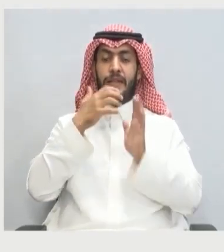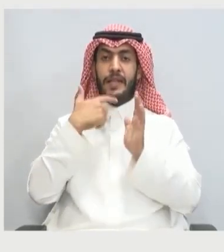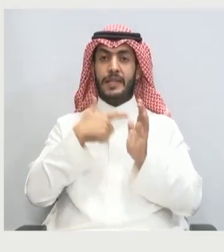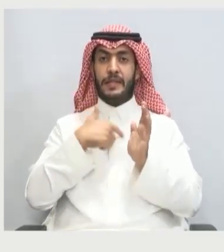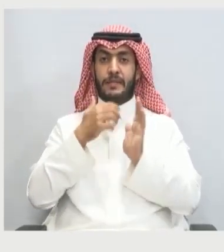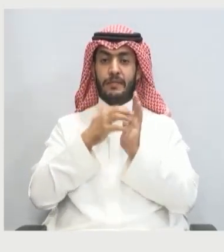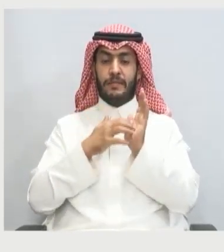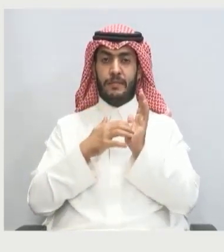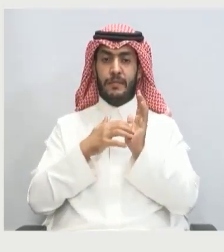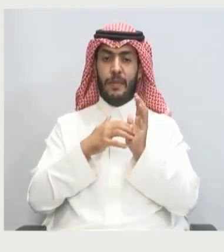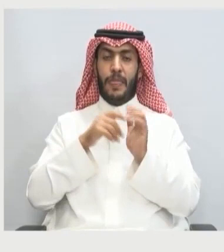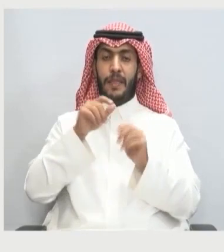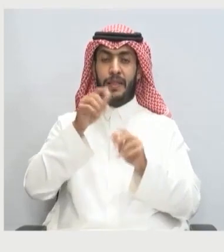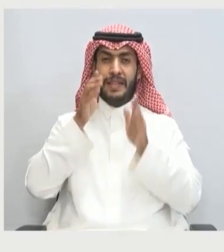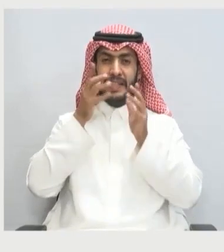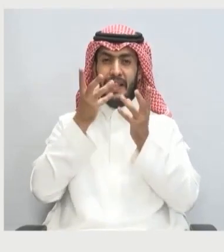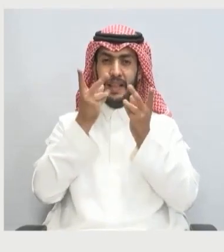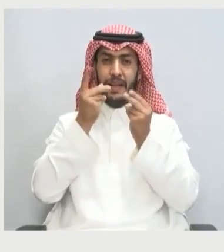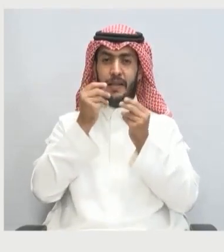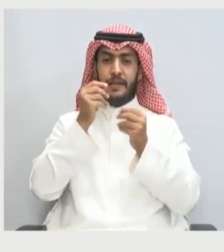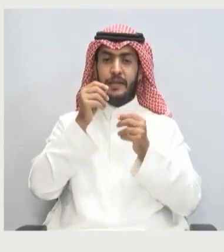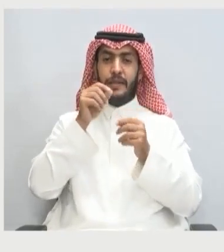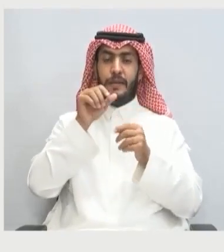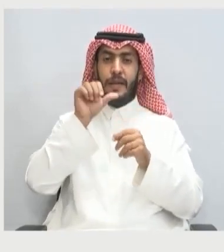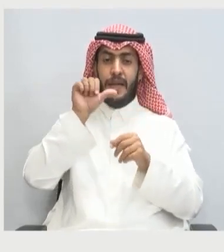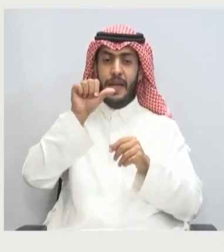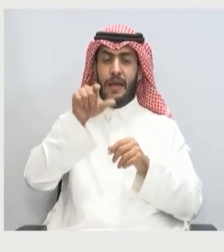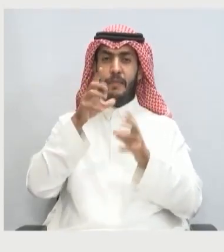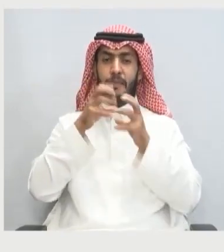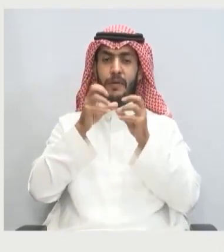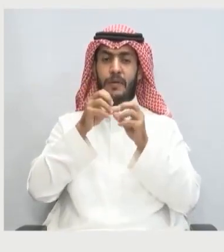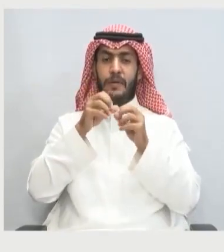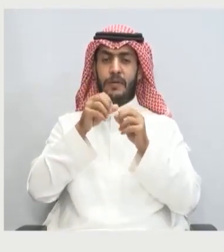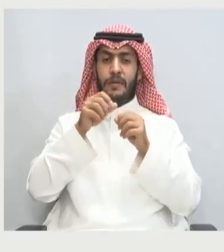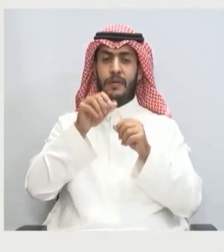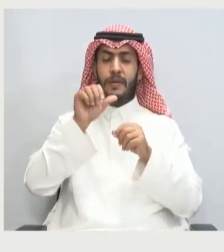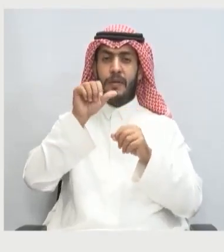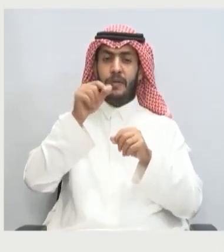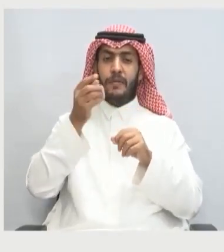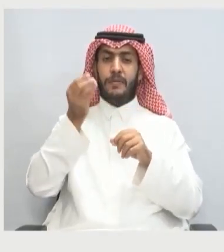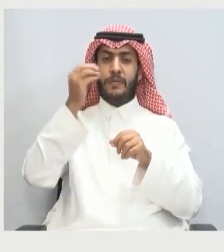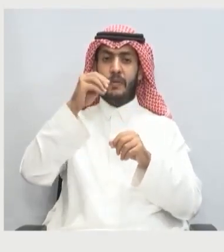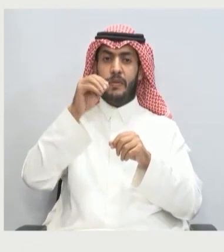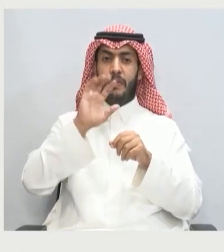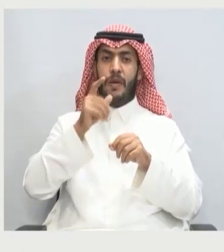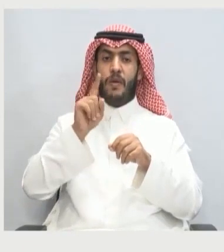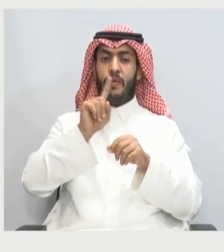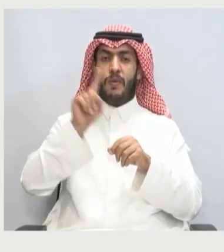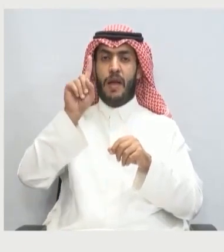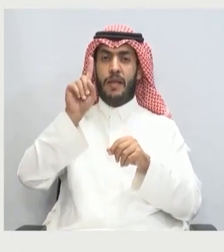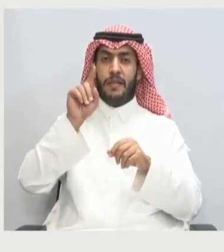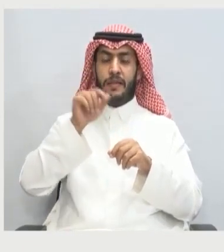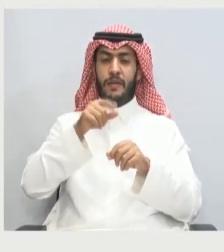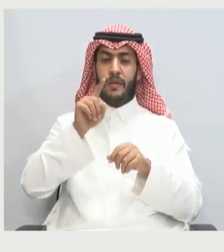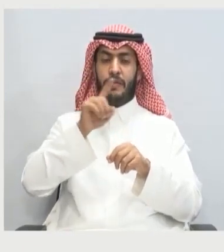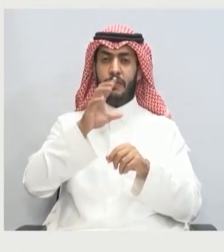التعبير تركيز الماده اي يعني ان التركيز مرفوع الى الاس واحد